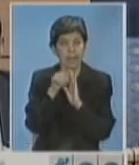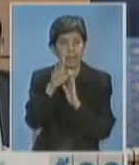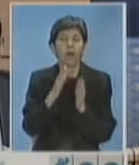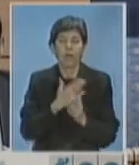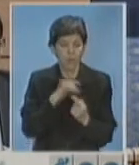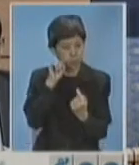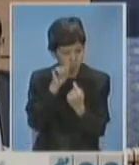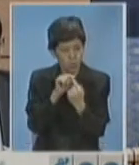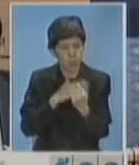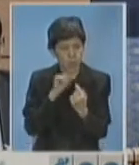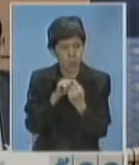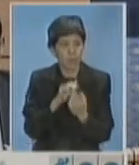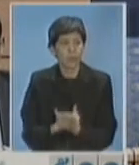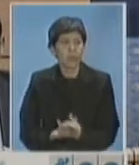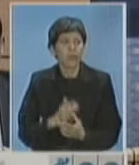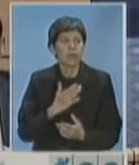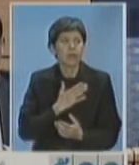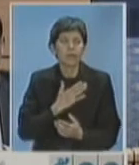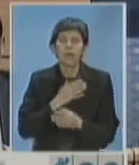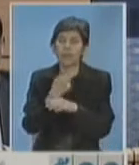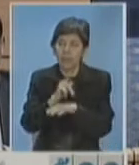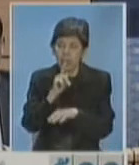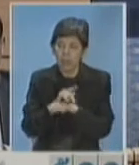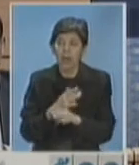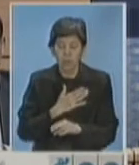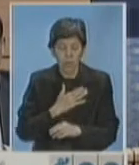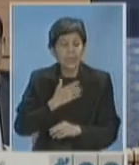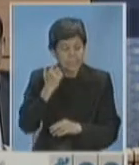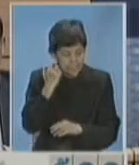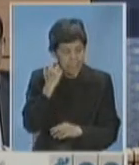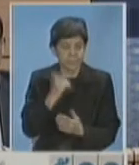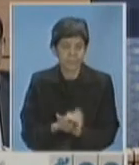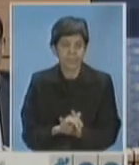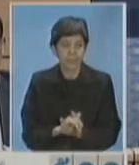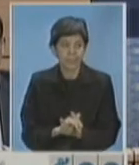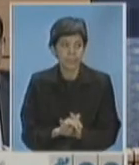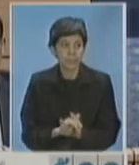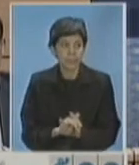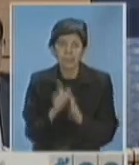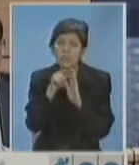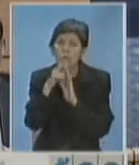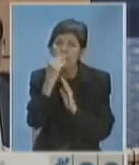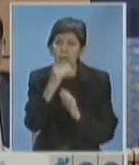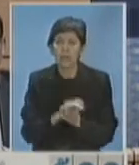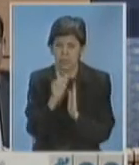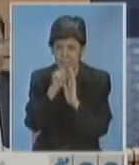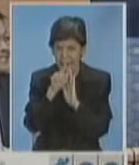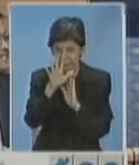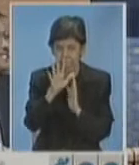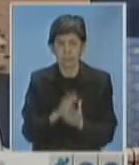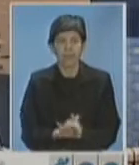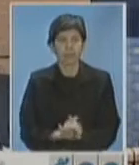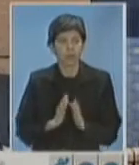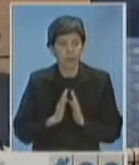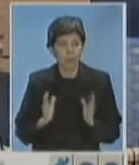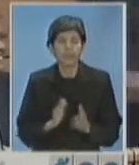อยู่ในประเด็นท่านประธานครับคือด้วยความเคารพท่านประธานและผมเชื่อว่าท่านประธานทำไมตั้ง2นาทีครับ5นาทีครับขอบคุณ